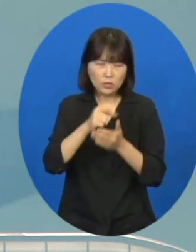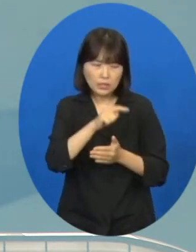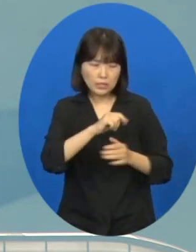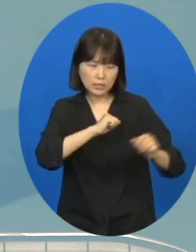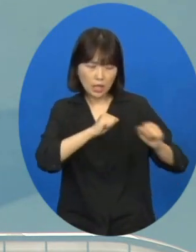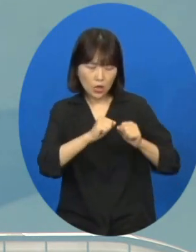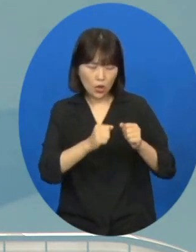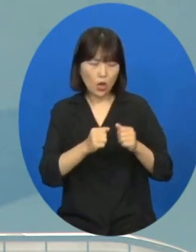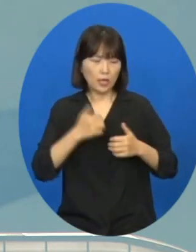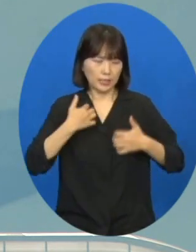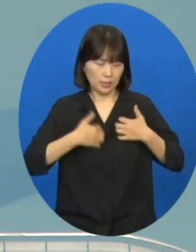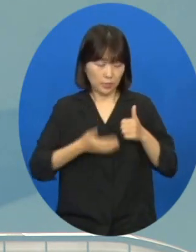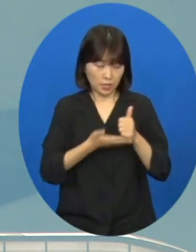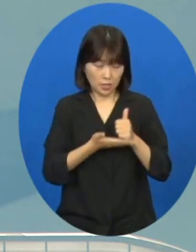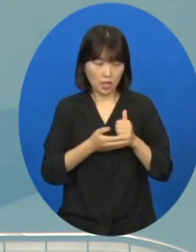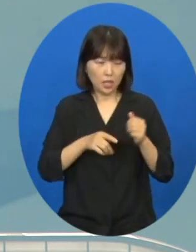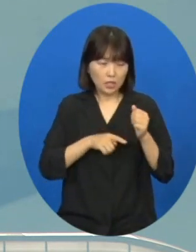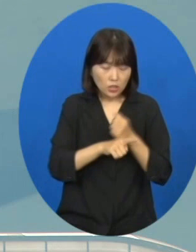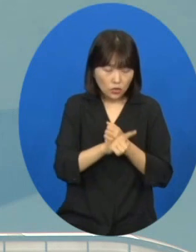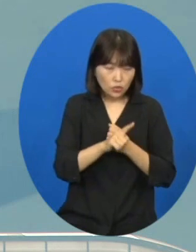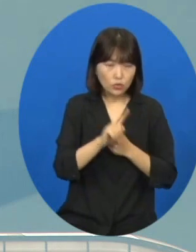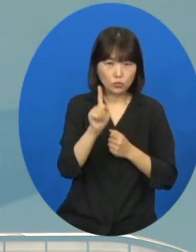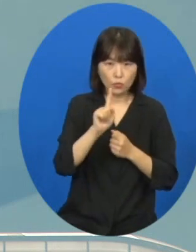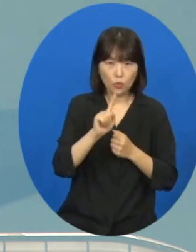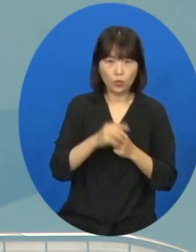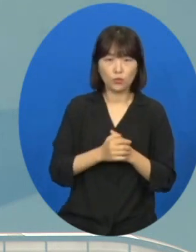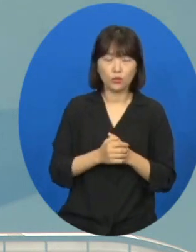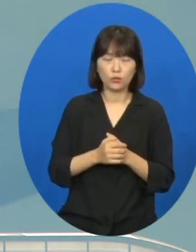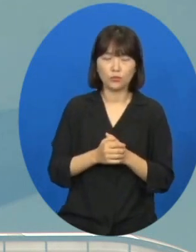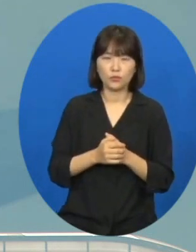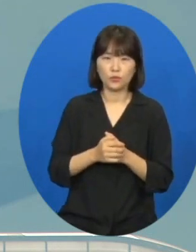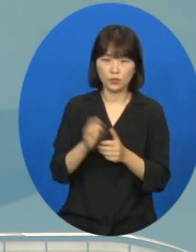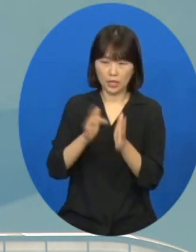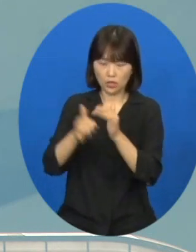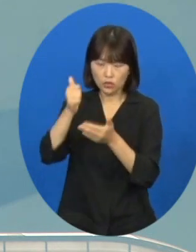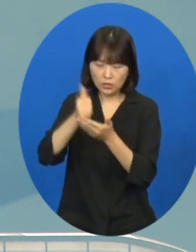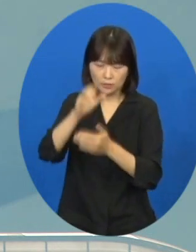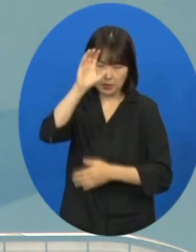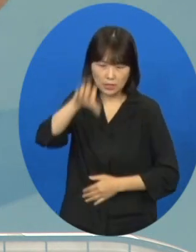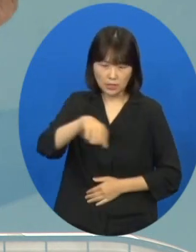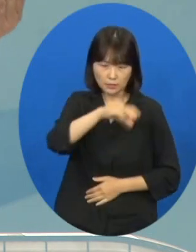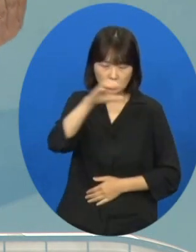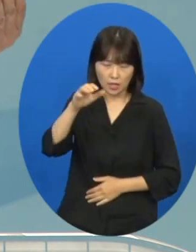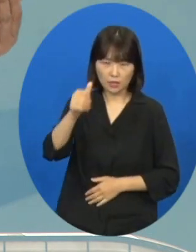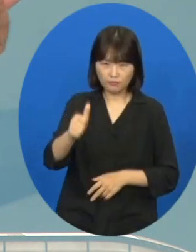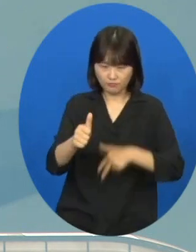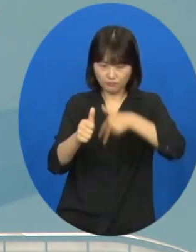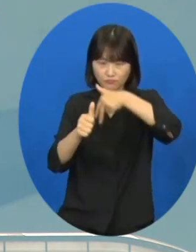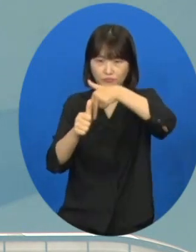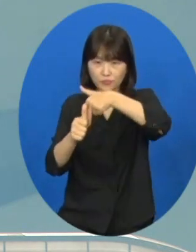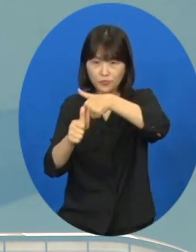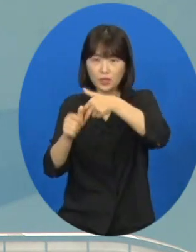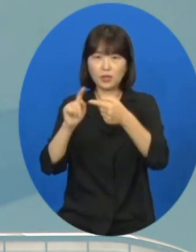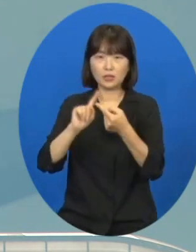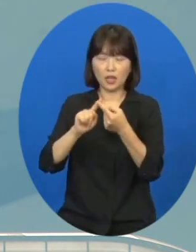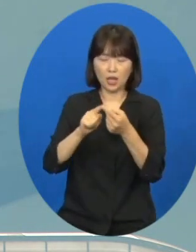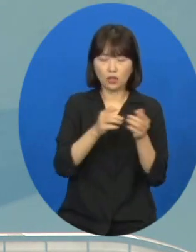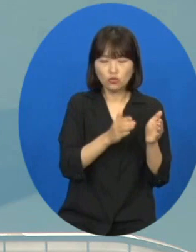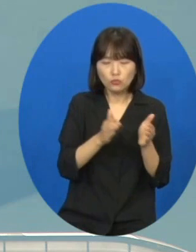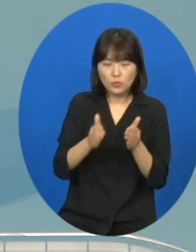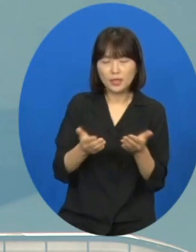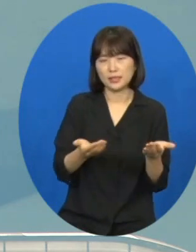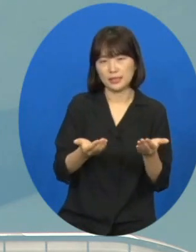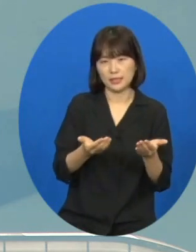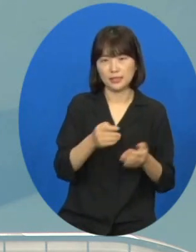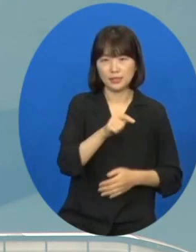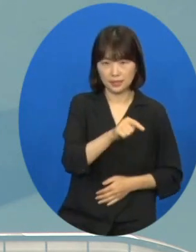칭찬한 이유를 성경은 말하기를 예수님의 십자가에 달려 죽으시는 것을 준비하는